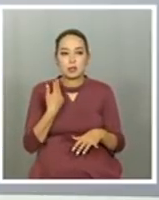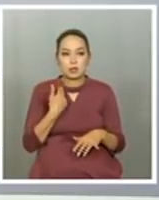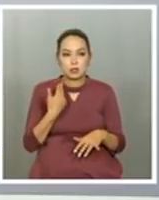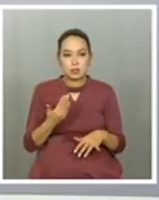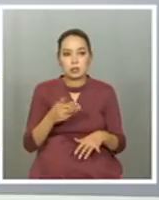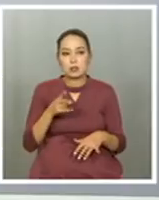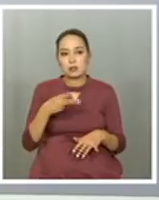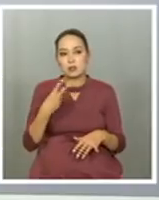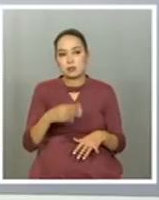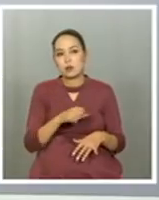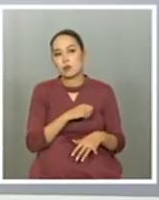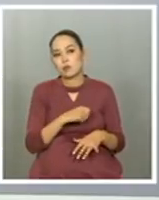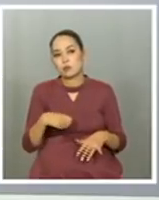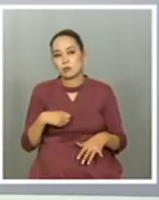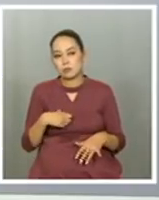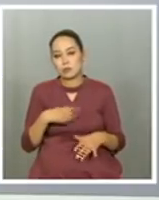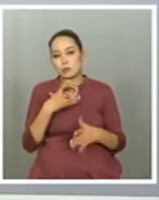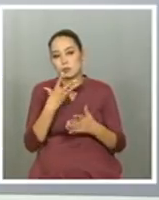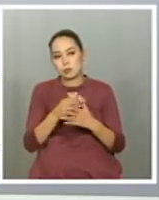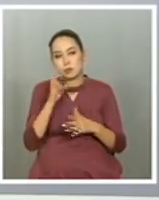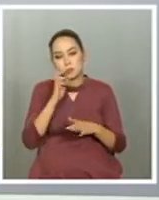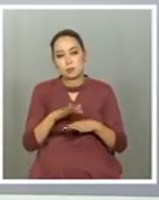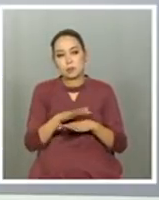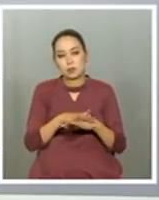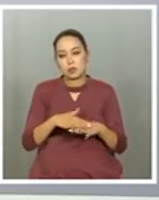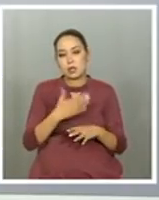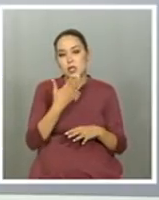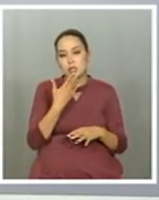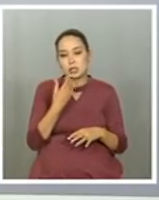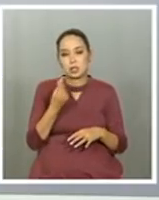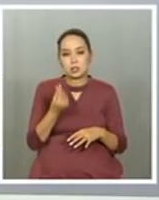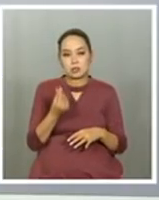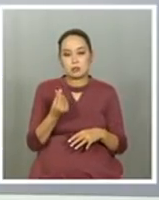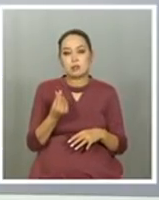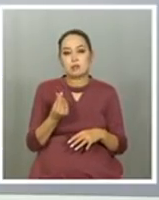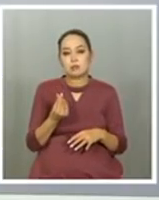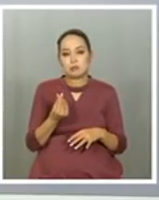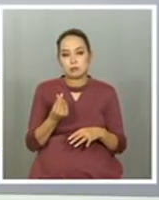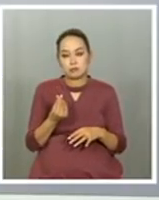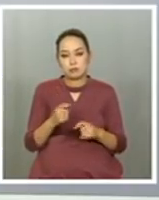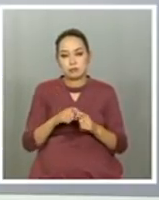келіп өздерінің мемлекеттік ұлттық ақшасын қолданысқа енгізуді қалайды.